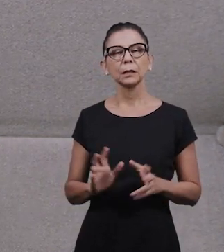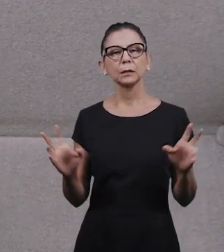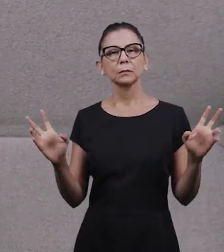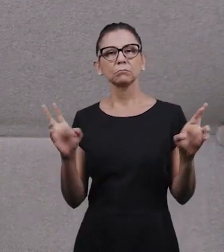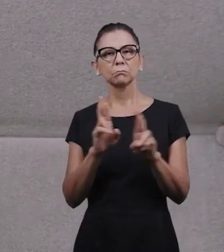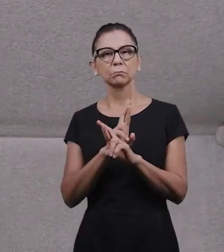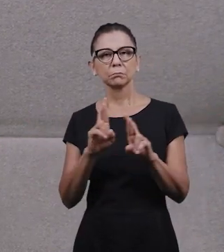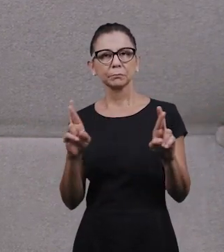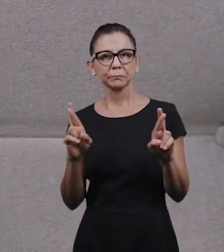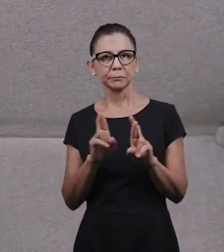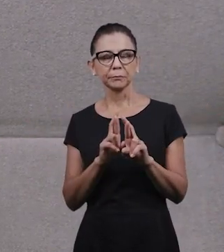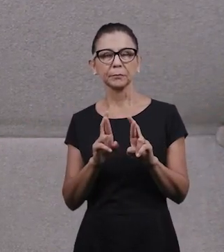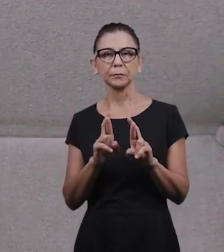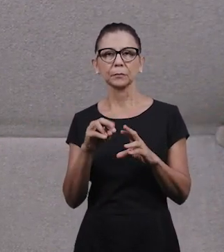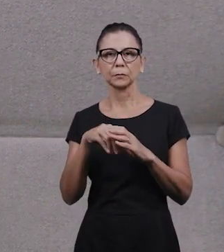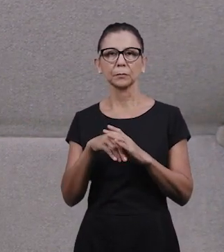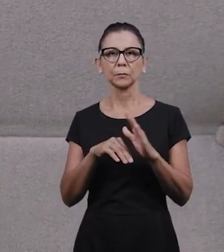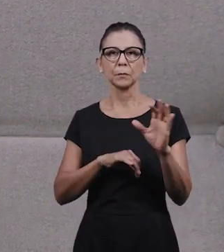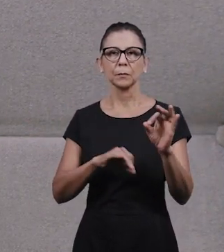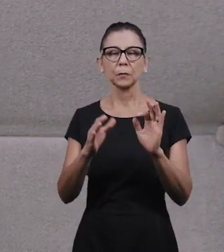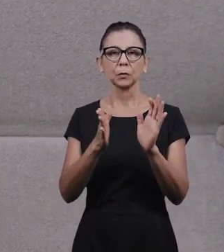avec le projet de salut.